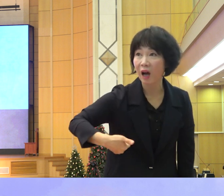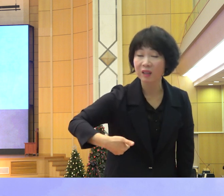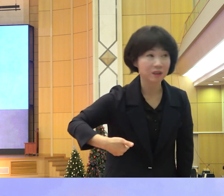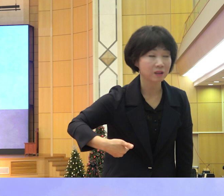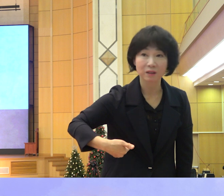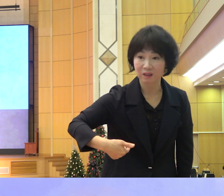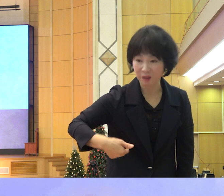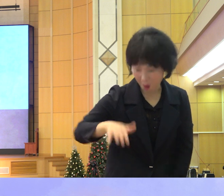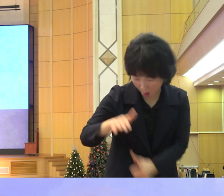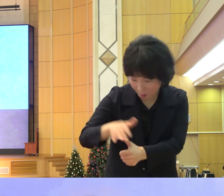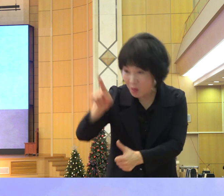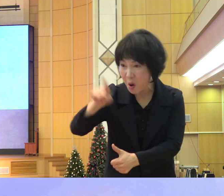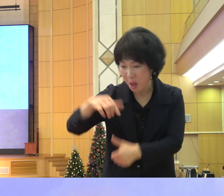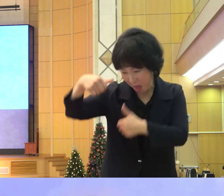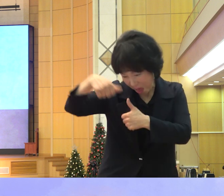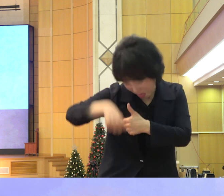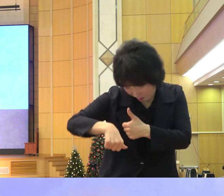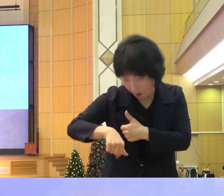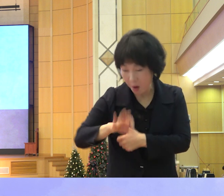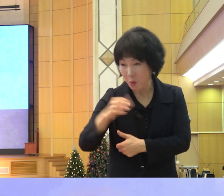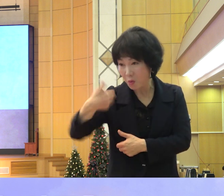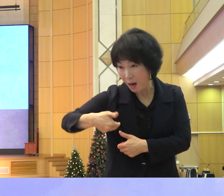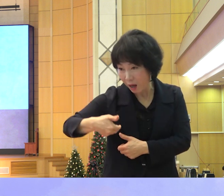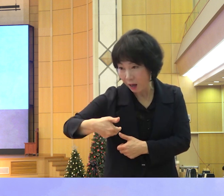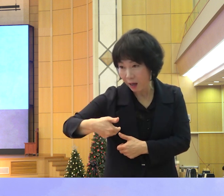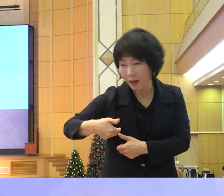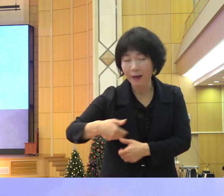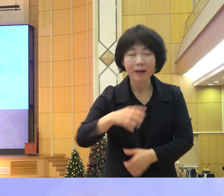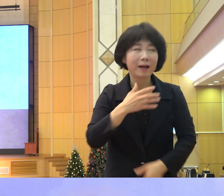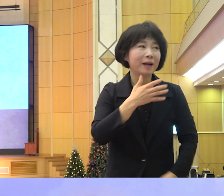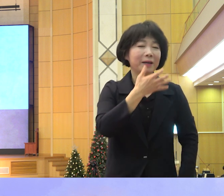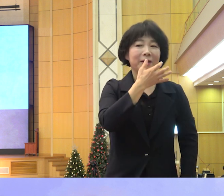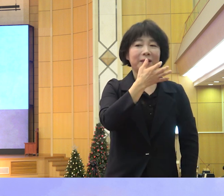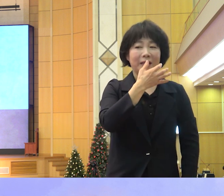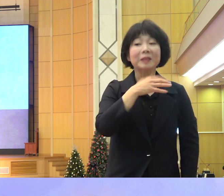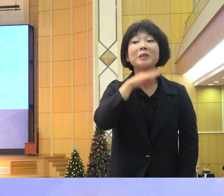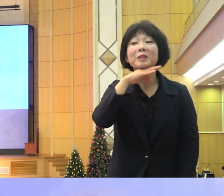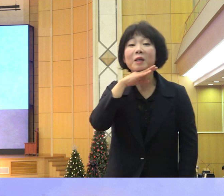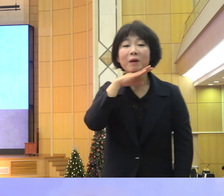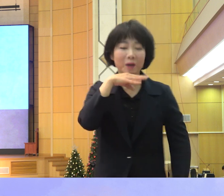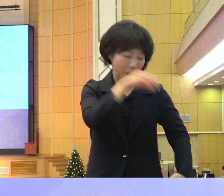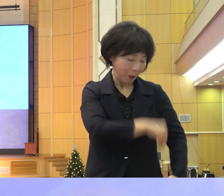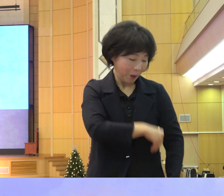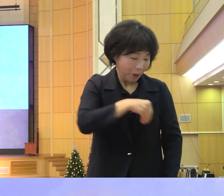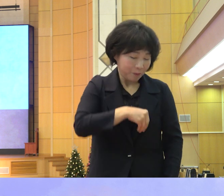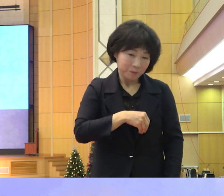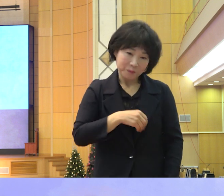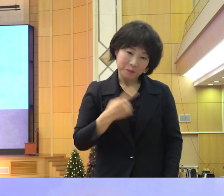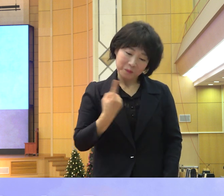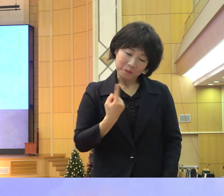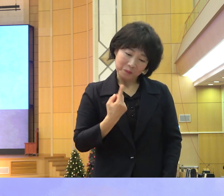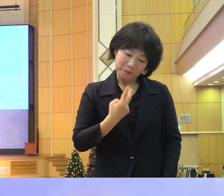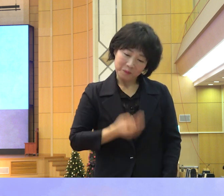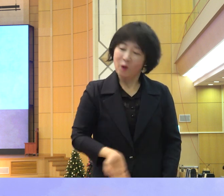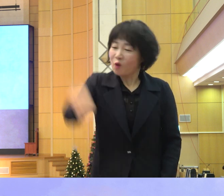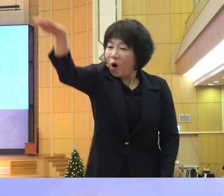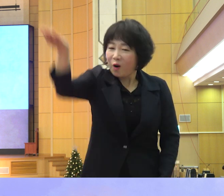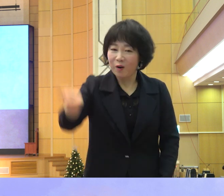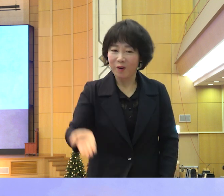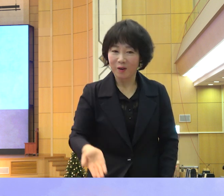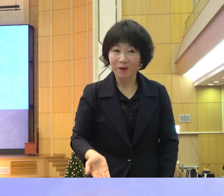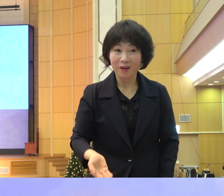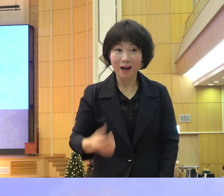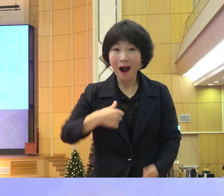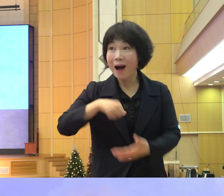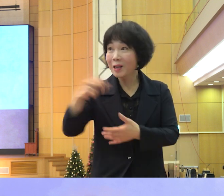그래서 좋다고, 그리고선 주머니에 넣었다가 조금 있다가 부엌으로 달려가더니 엄마 세뱃돈